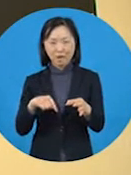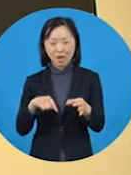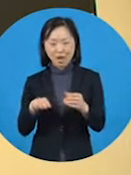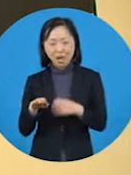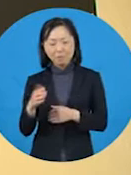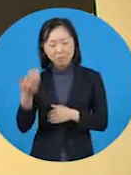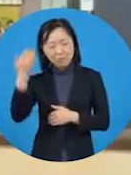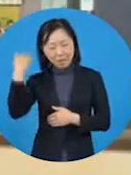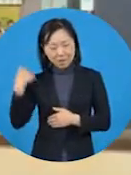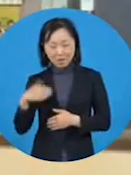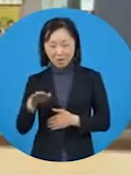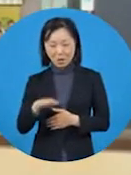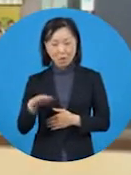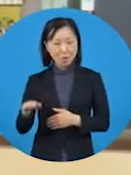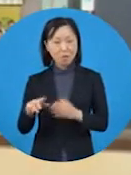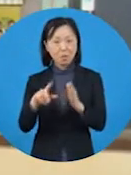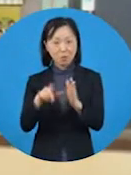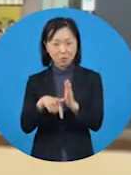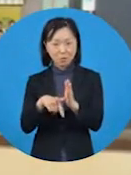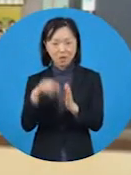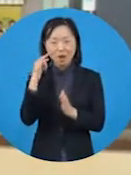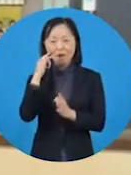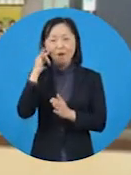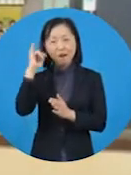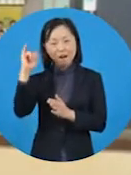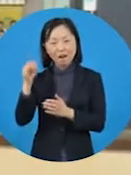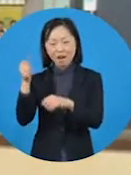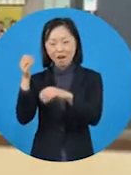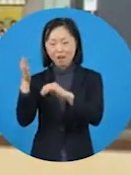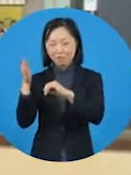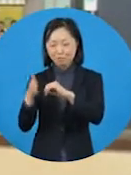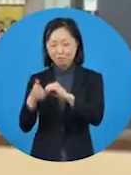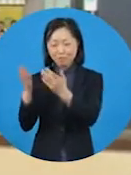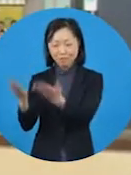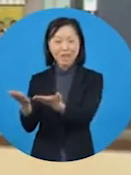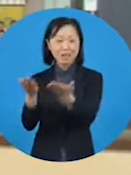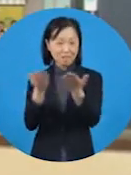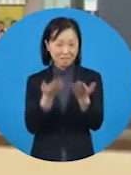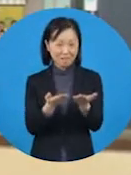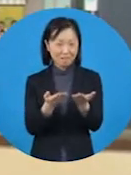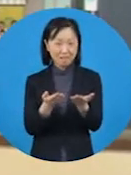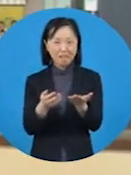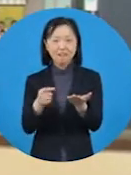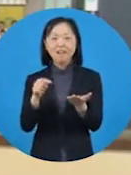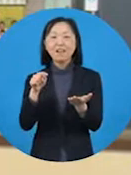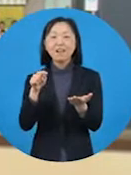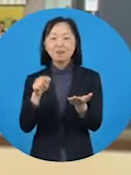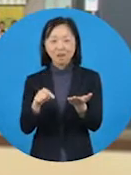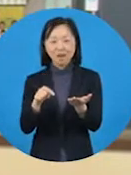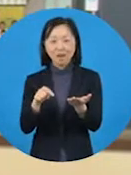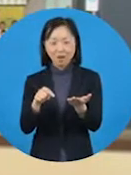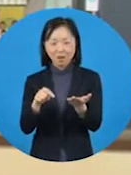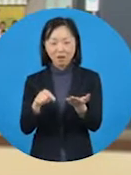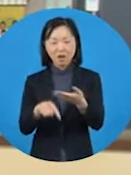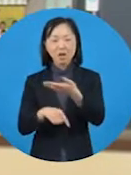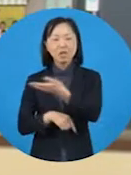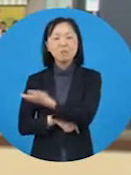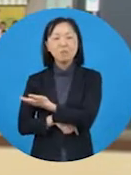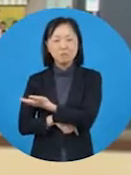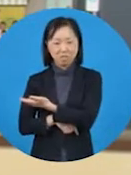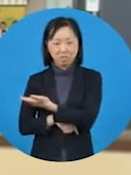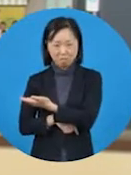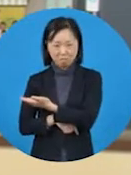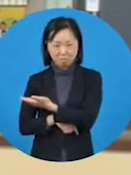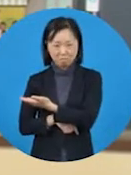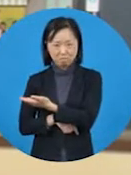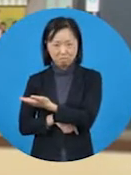その私たちが子供の頃に母親が、作っていてくれた家庭のメニューをの芋